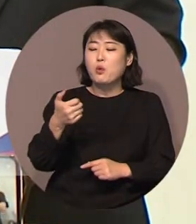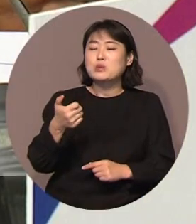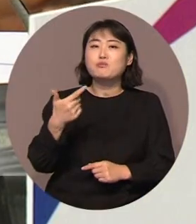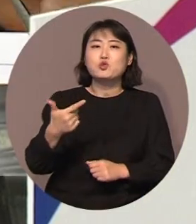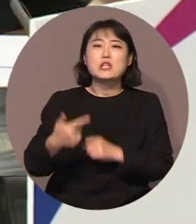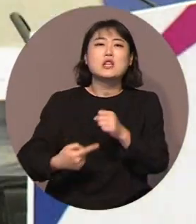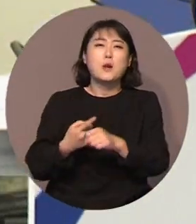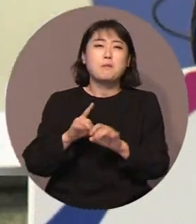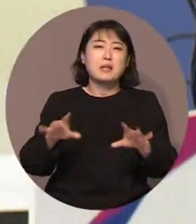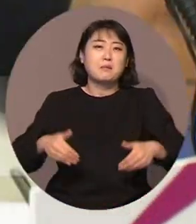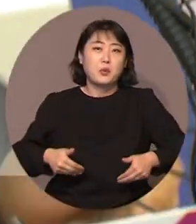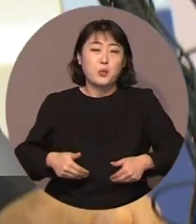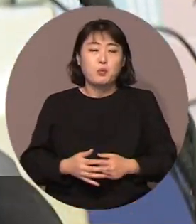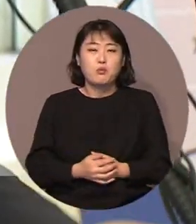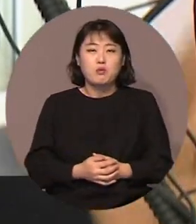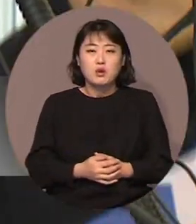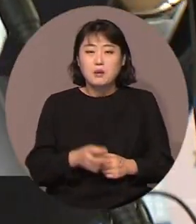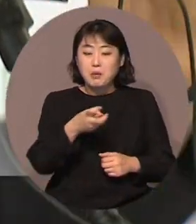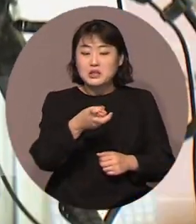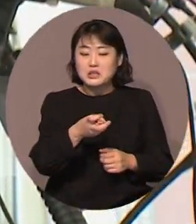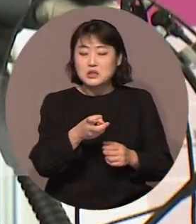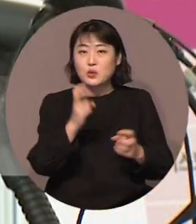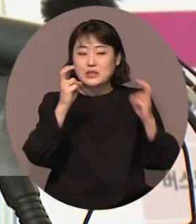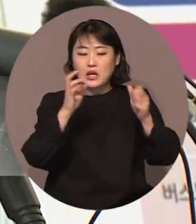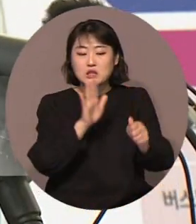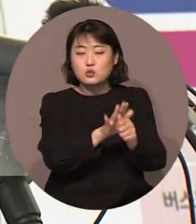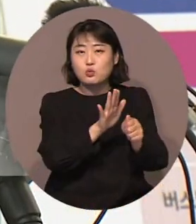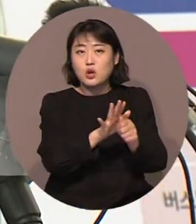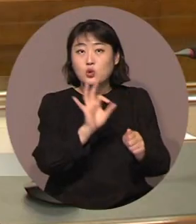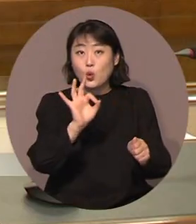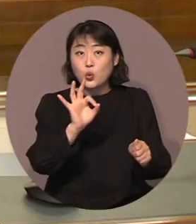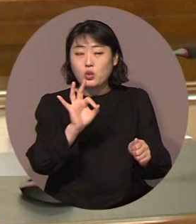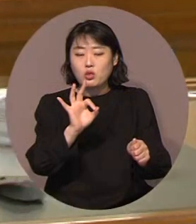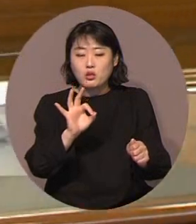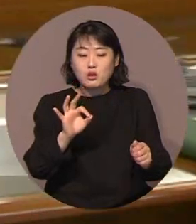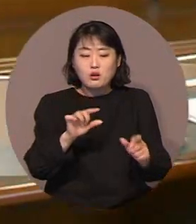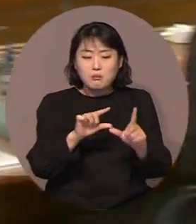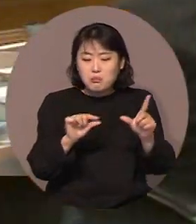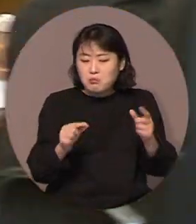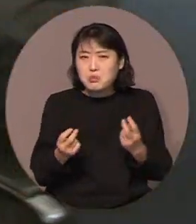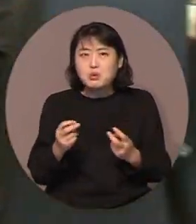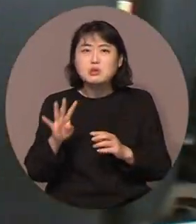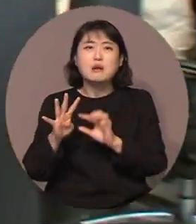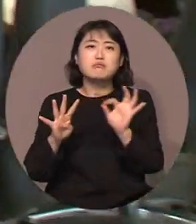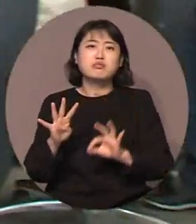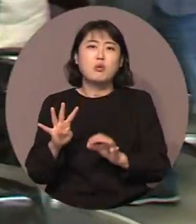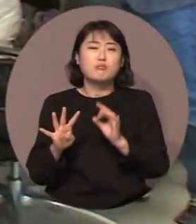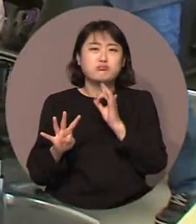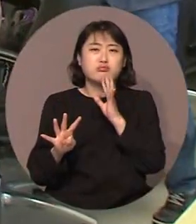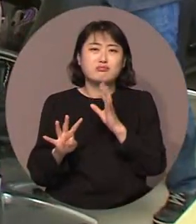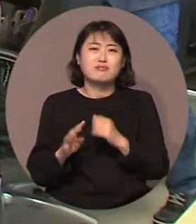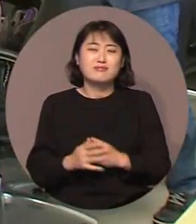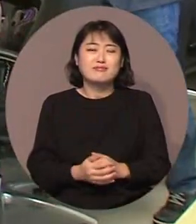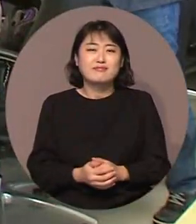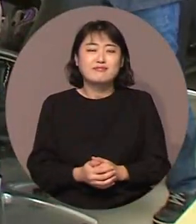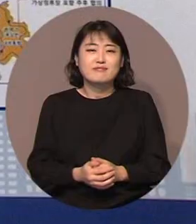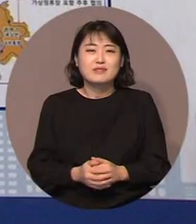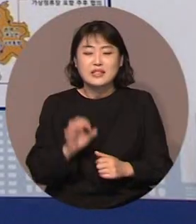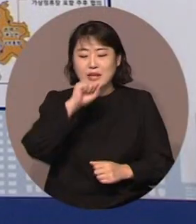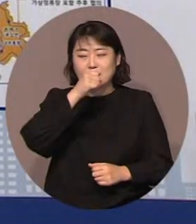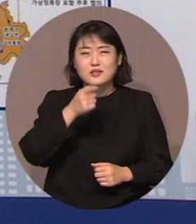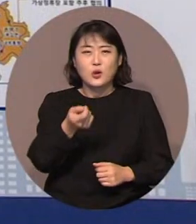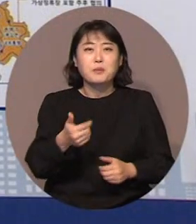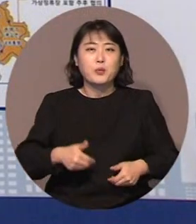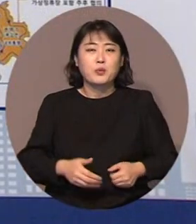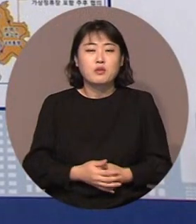원. 현재 운송업체에 지원하는 예산을 합쳐도 전체 예산의 4%에 불과하다는 설명입니다.